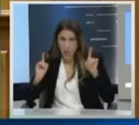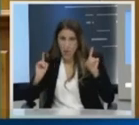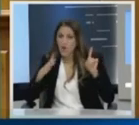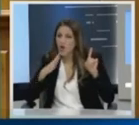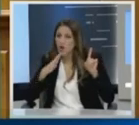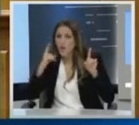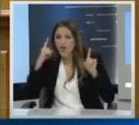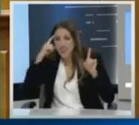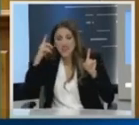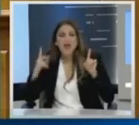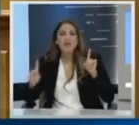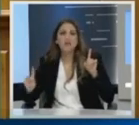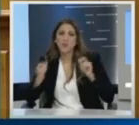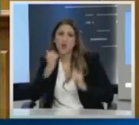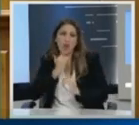που πιστεύει.